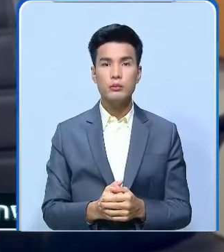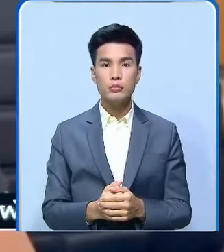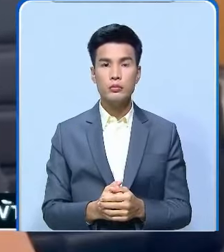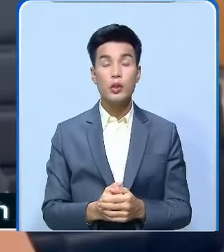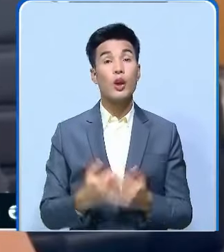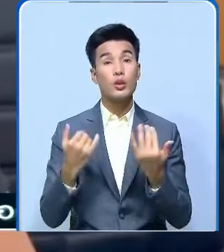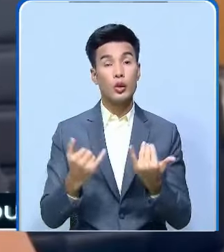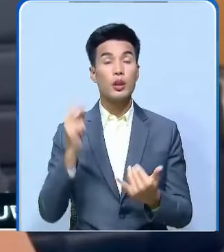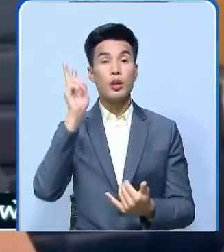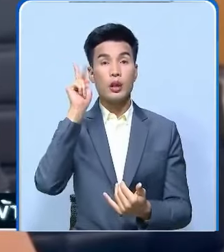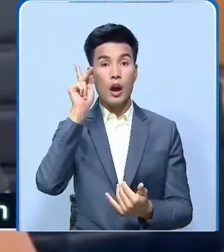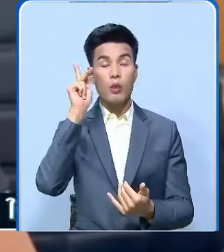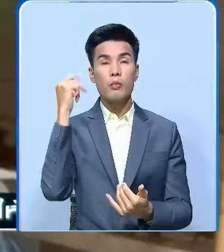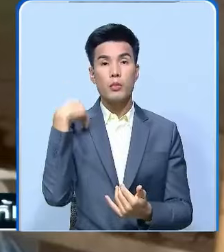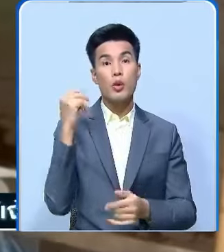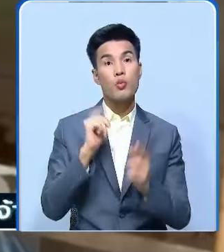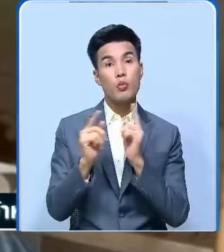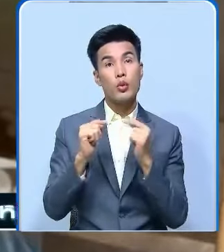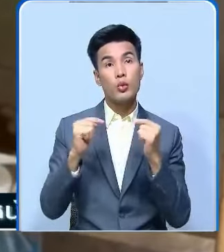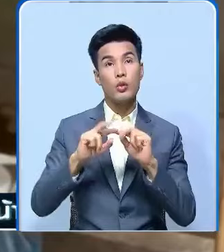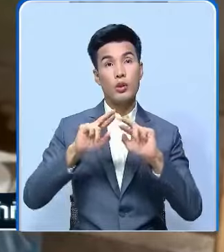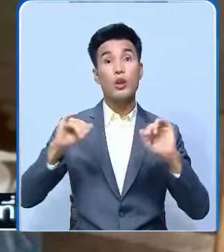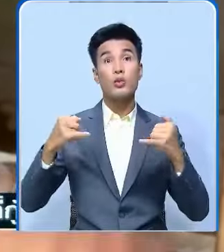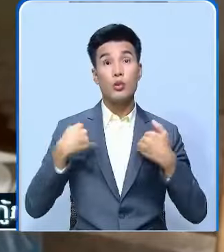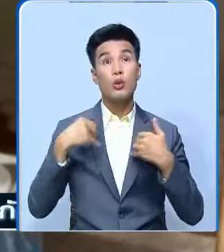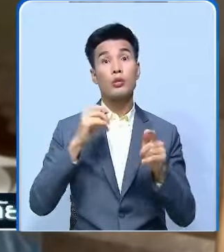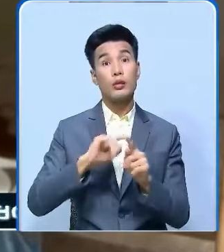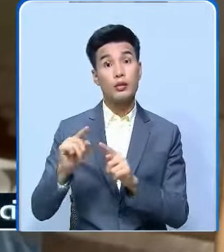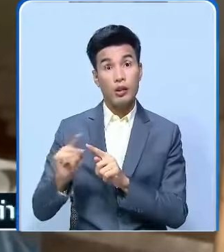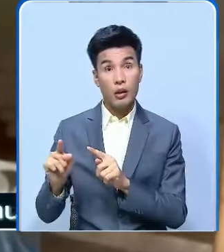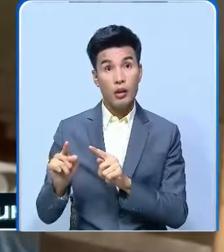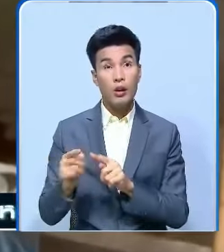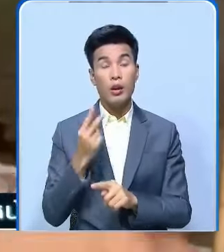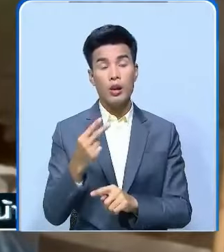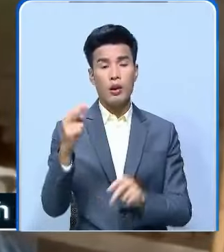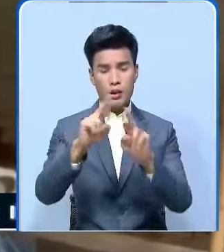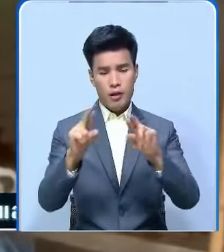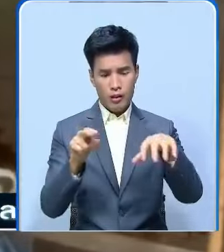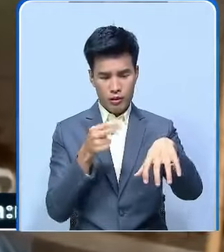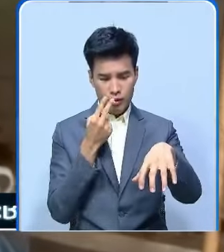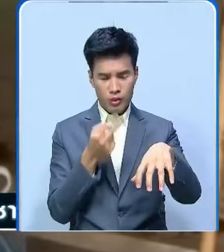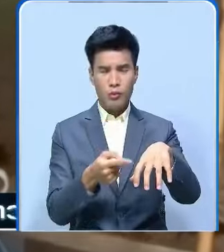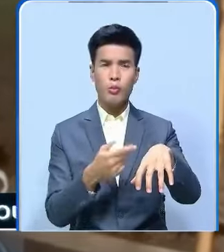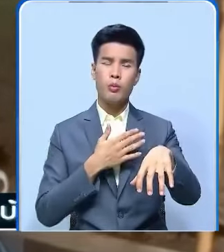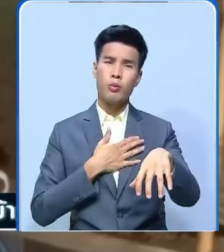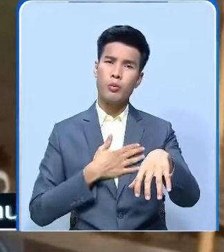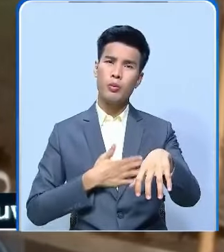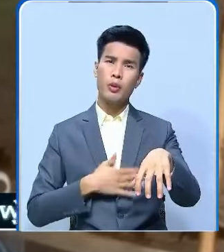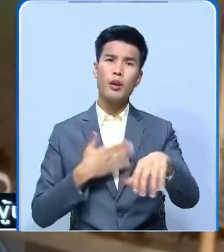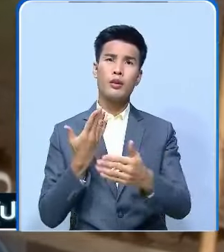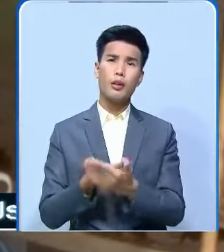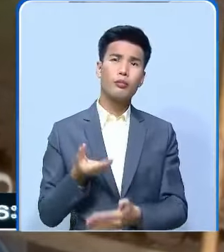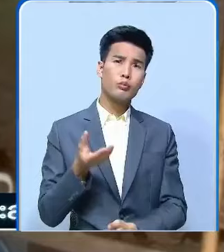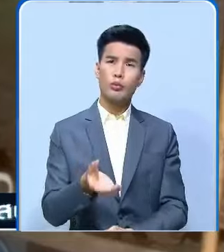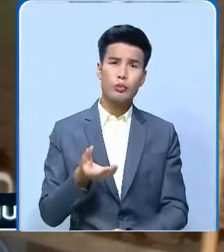หร่ คราวนี้ผู้สื่อข่าวของเราก็มีการได้คุยกับทางเจ้าของร้านต่างๆกลับไปเห็นร้านตัวเองนะคุณสจีสภาพควรเราลงทุนไปอ่ะ ใ